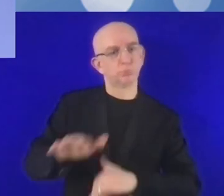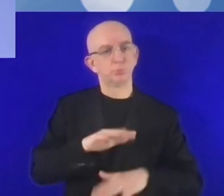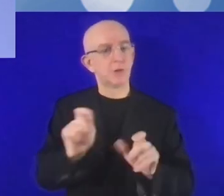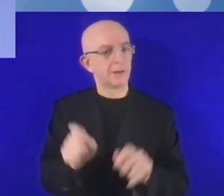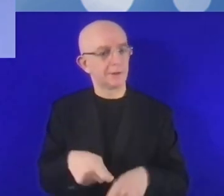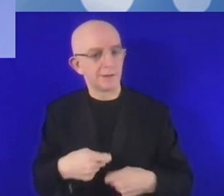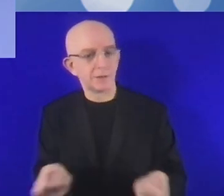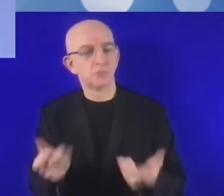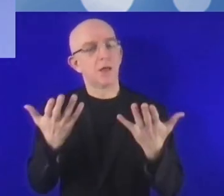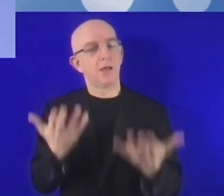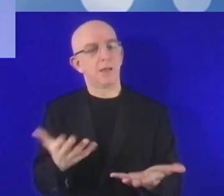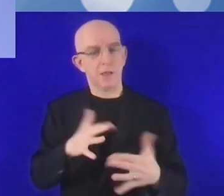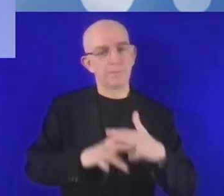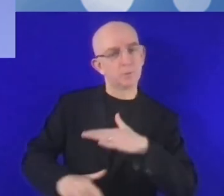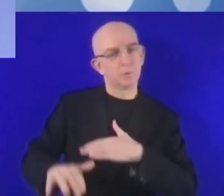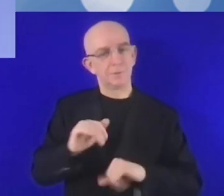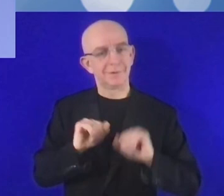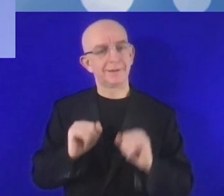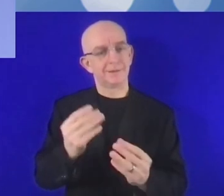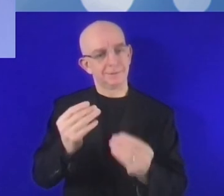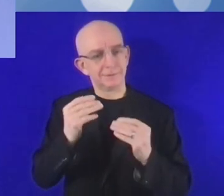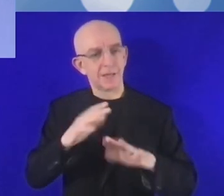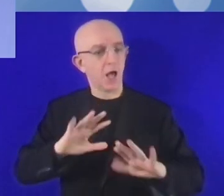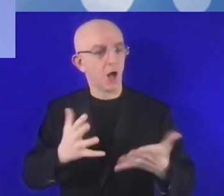мы создавали искусство и музыку